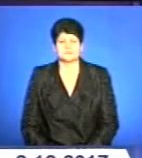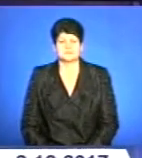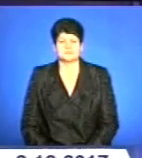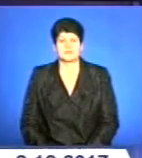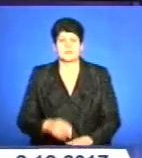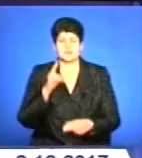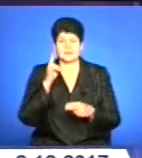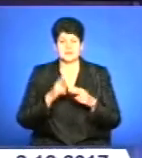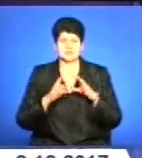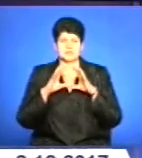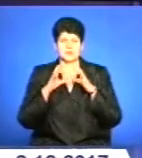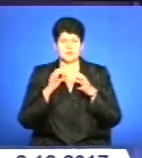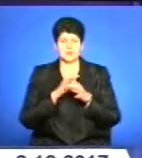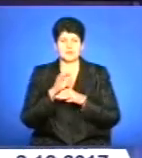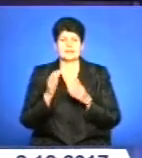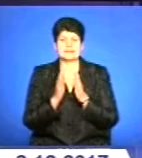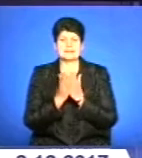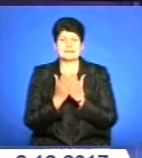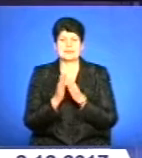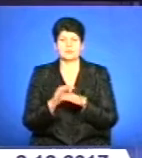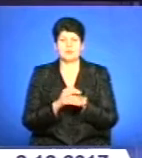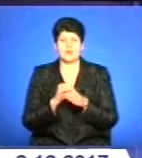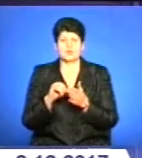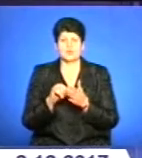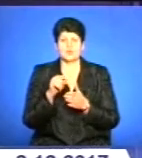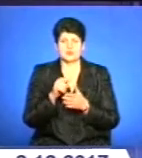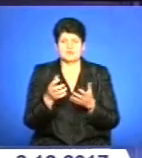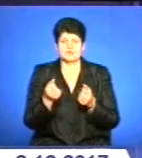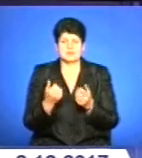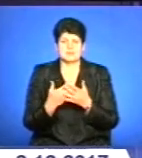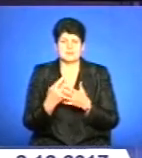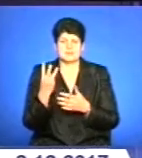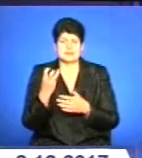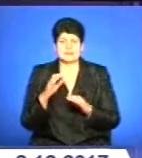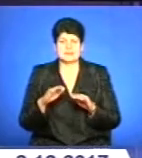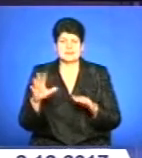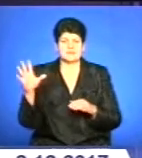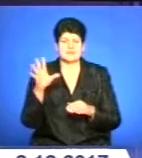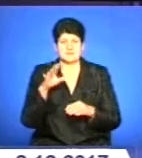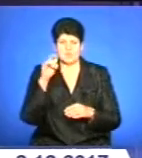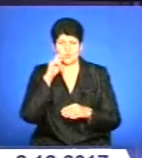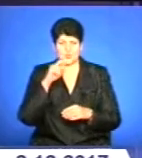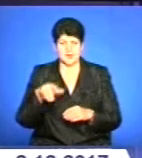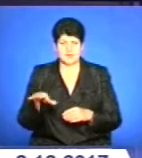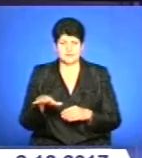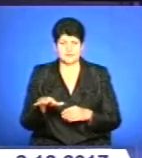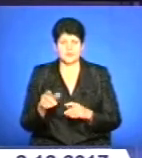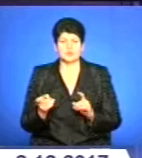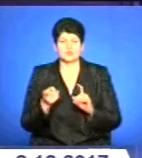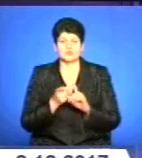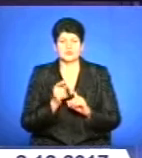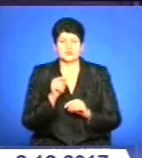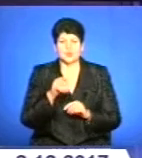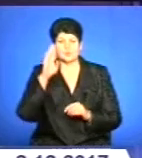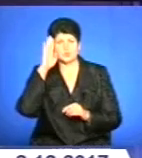Завершився міжнародний проект «Книга добра», участь у якому взяли близько 300 тисяч дітей з усієї України. Долучилися до нього